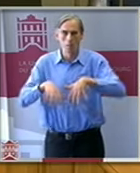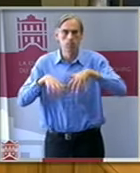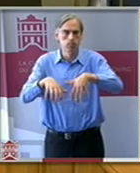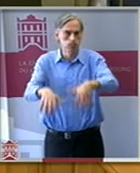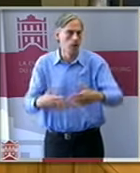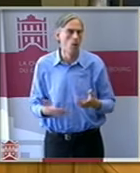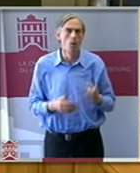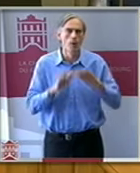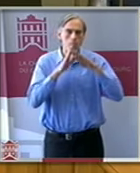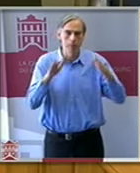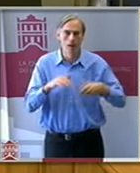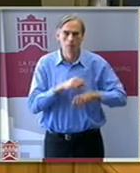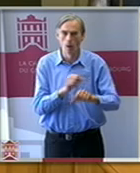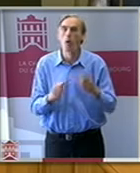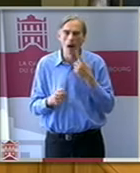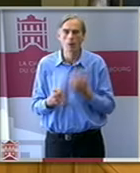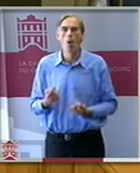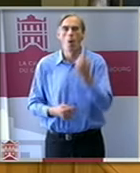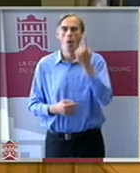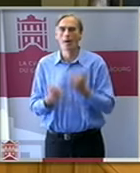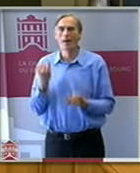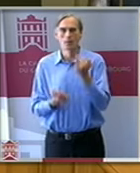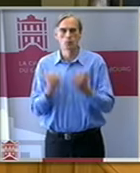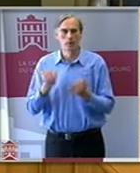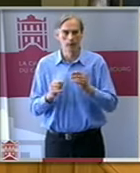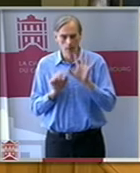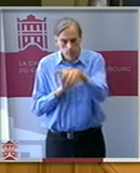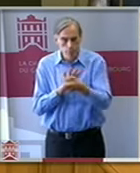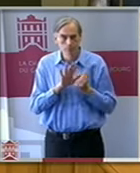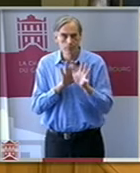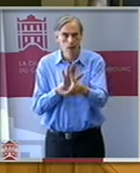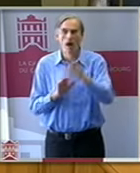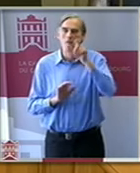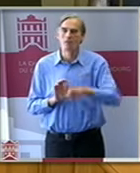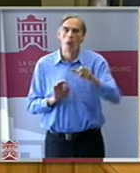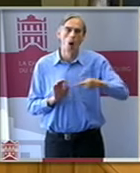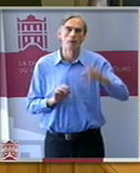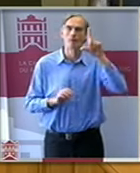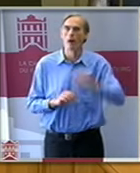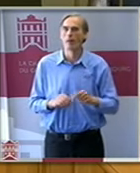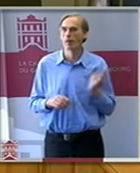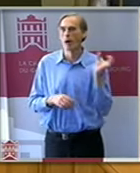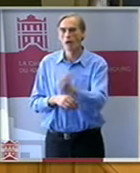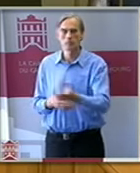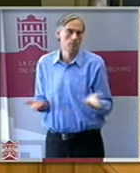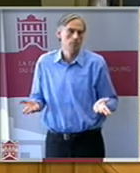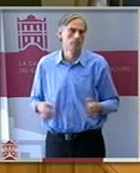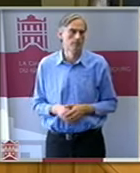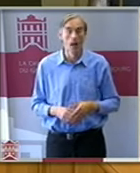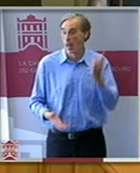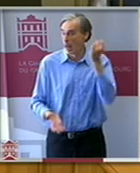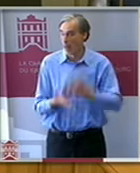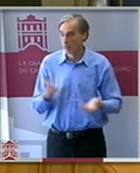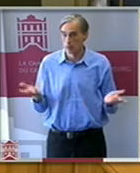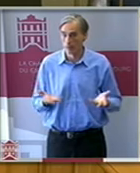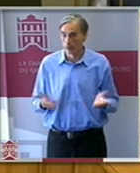mehr Leute beschäftigen. Schlussendlich sind Konzessionen oder Royalties ganz tief angesetzt, weil sie einen enormen politischen Einfluss